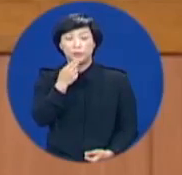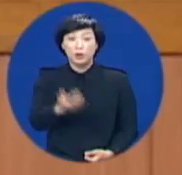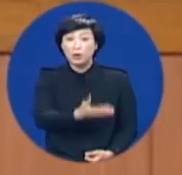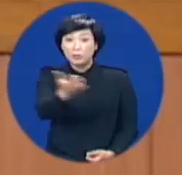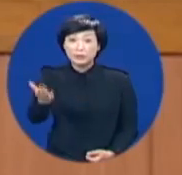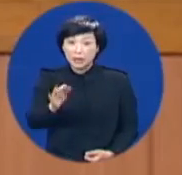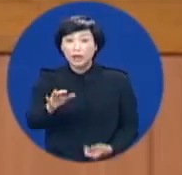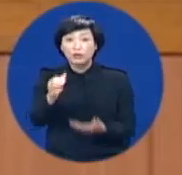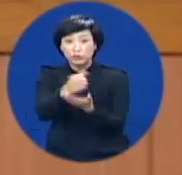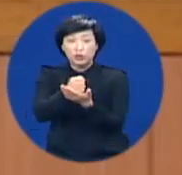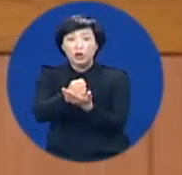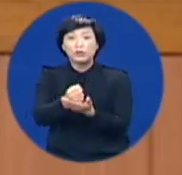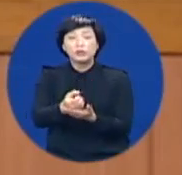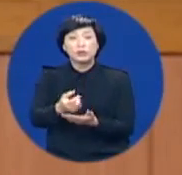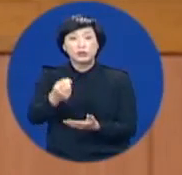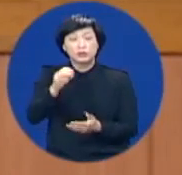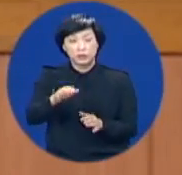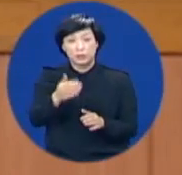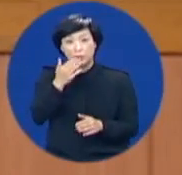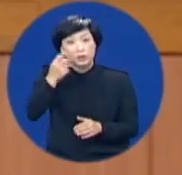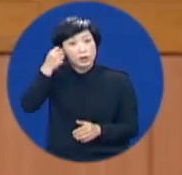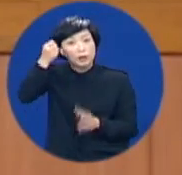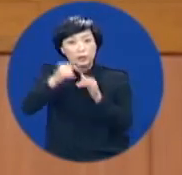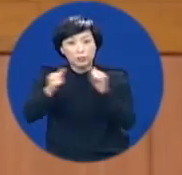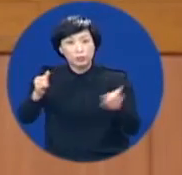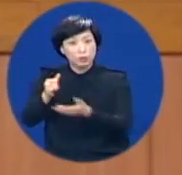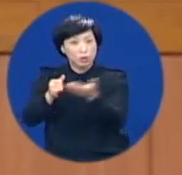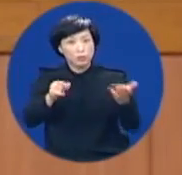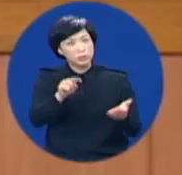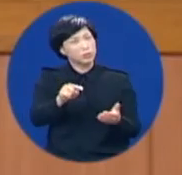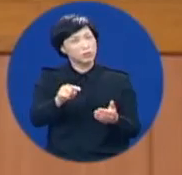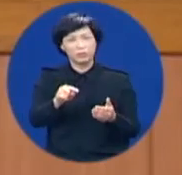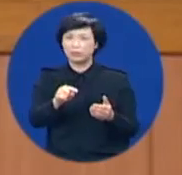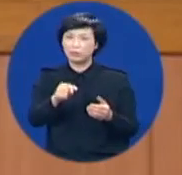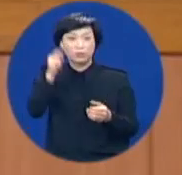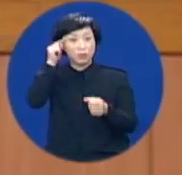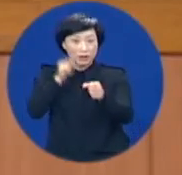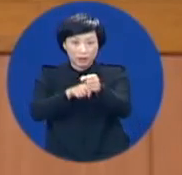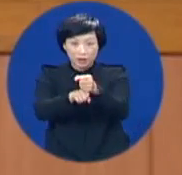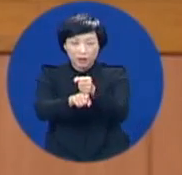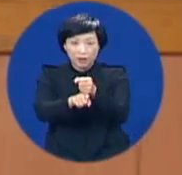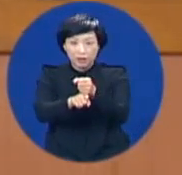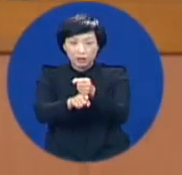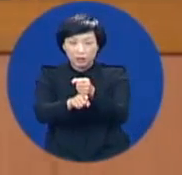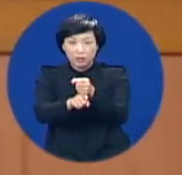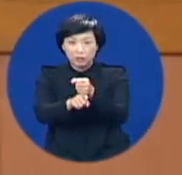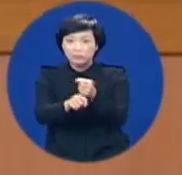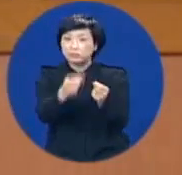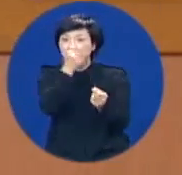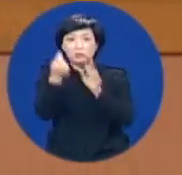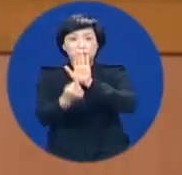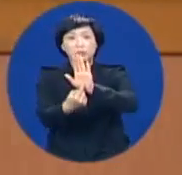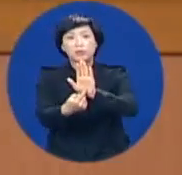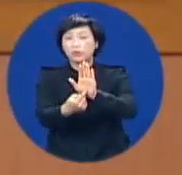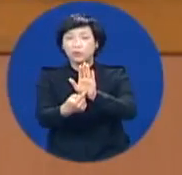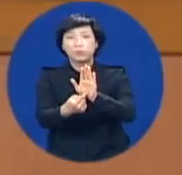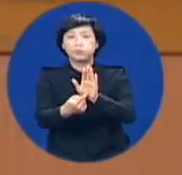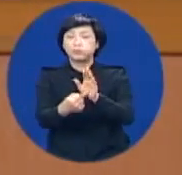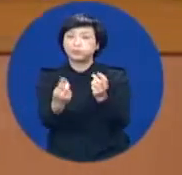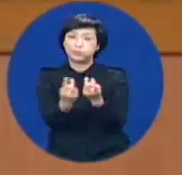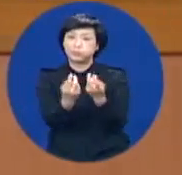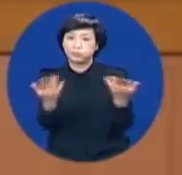있다고 생각하는 사람이 있다면 그건 과학적으로 증명할 길이